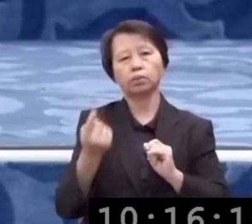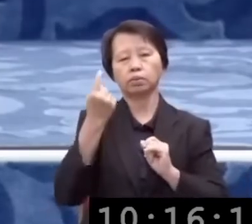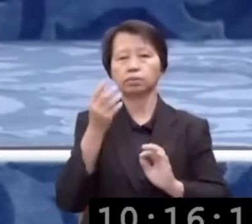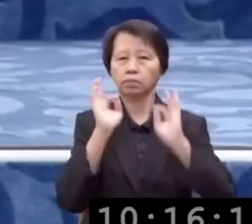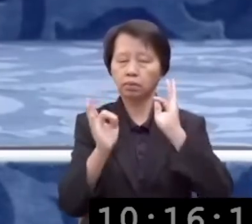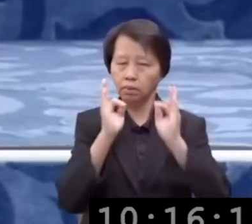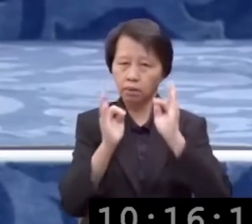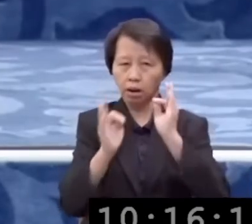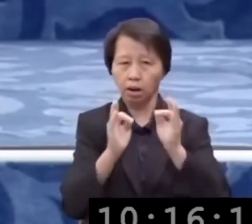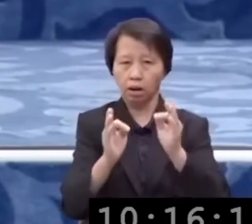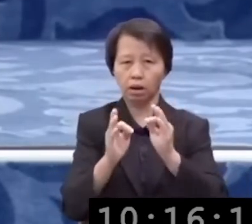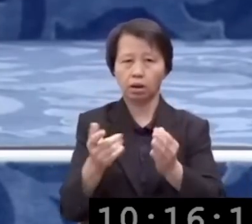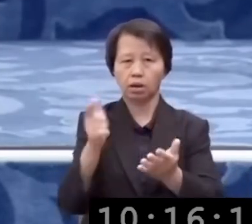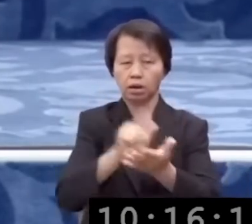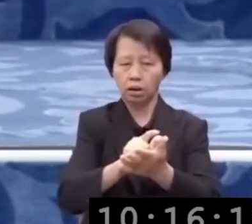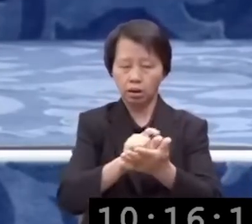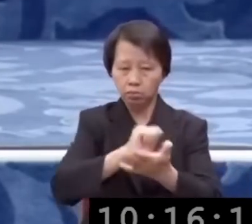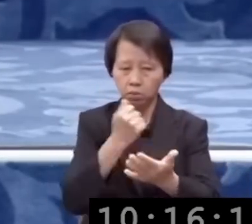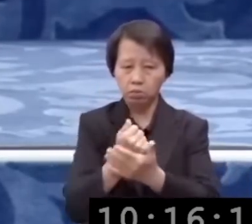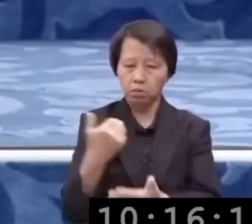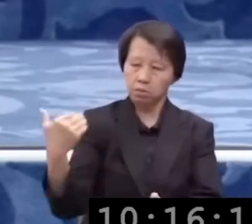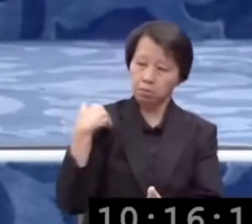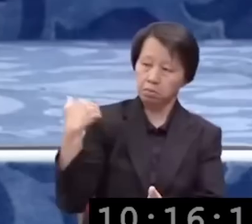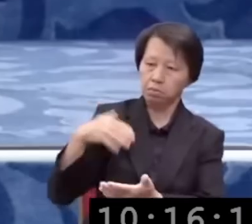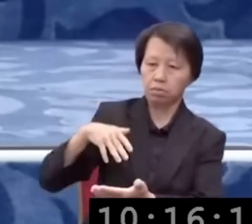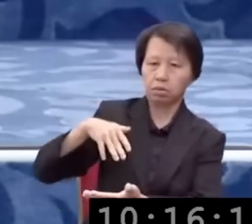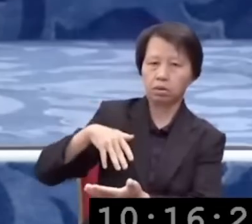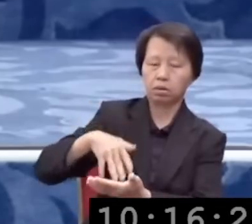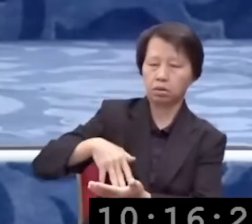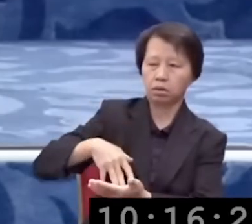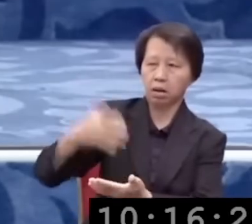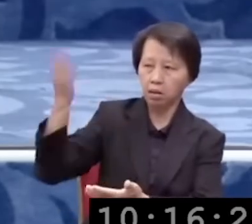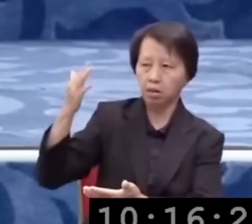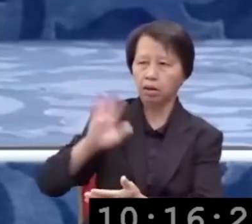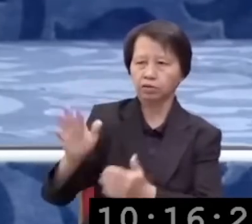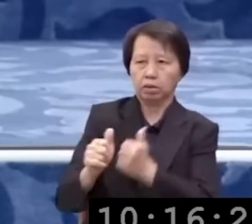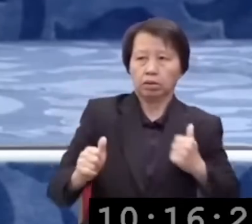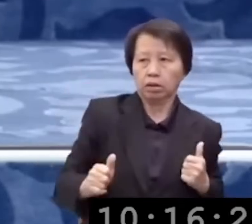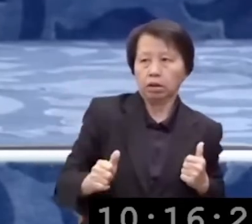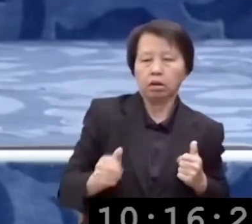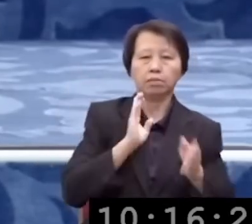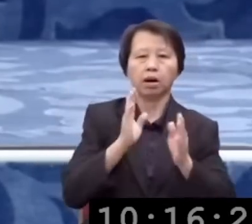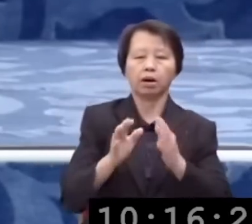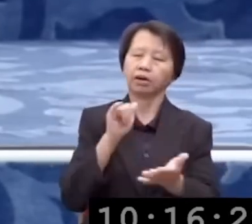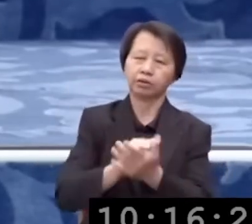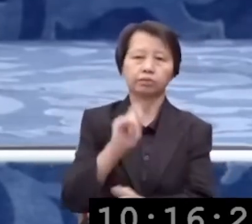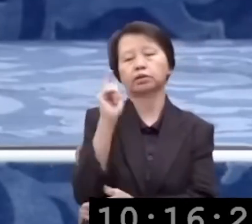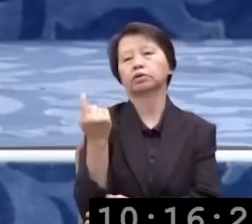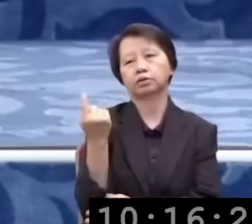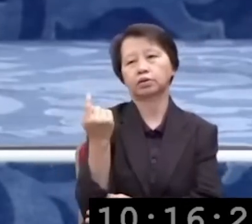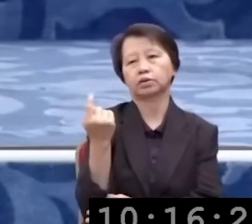kalaulah Labora audit meneguh kelemahan lepas Janganlah terus untuk bahas itu aja